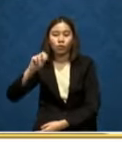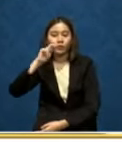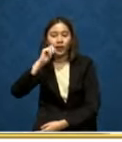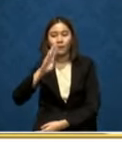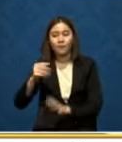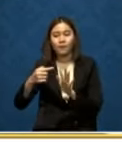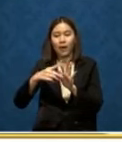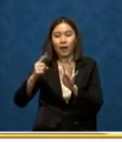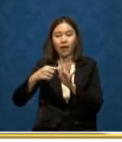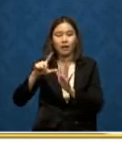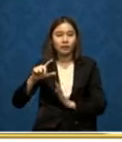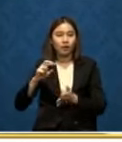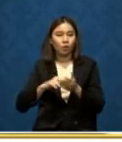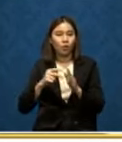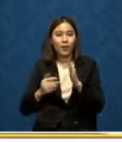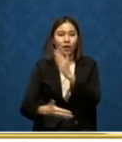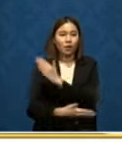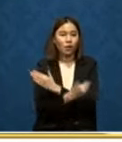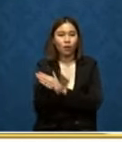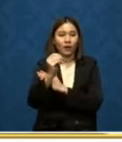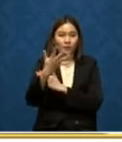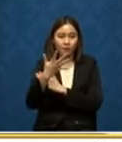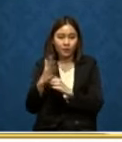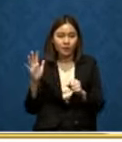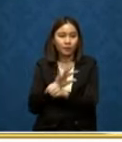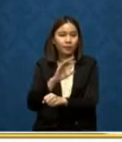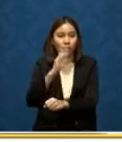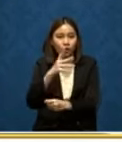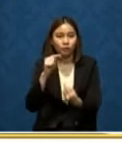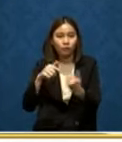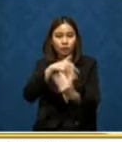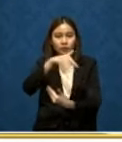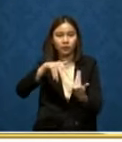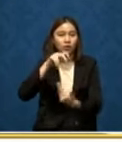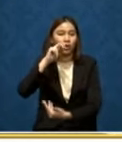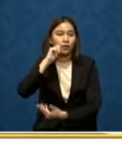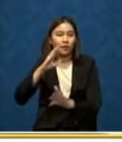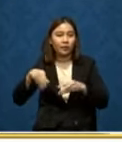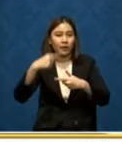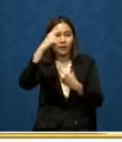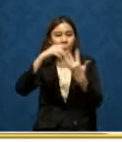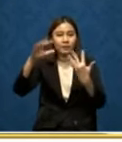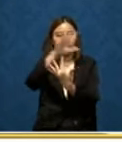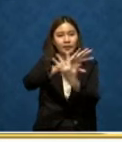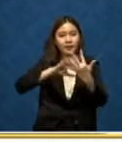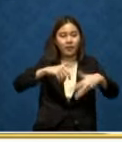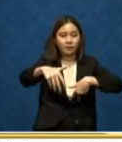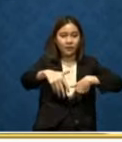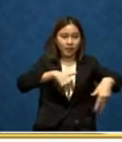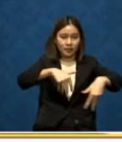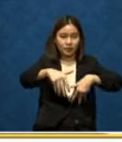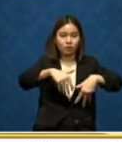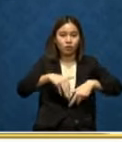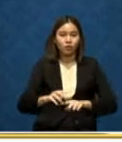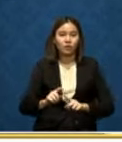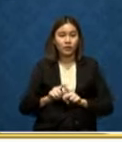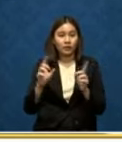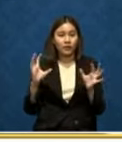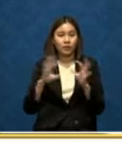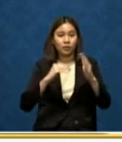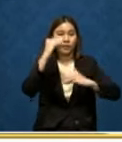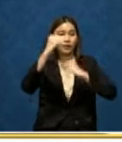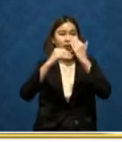ก็เรียกว่าเราจะขาดโอกาสในการเติมความมั่นคงในเรื่องทรัพยากรน้ำให้กับประเทศชาติและประชาชนแต่เรื่องของการ